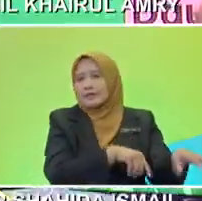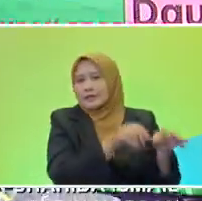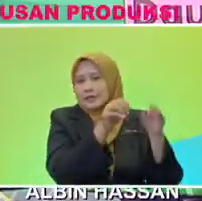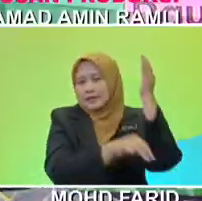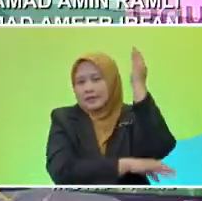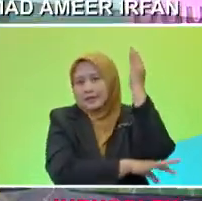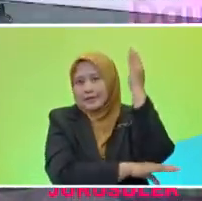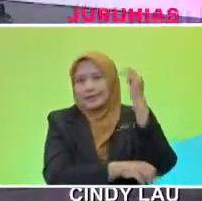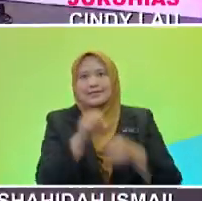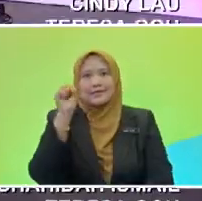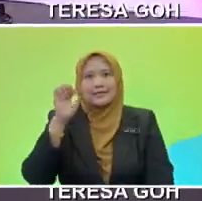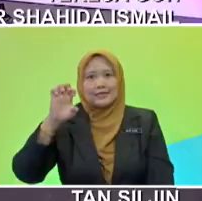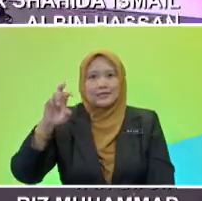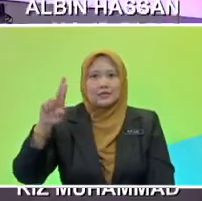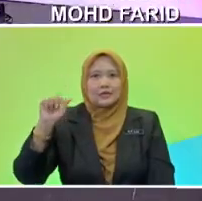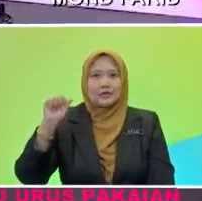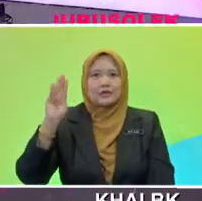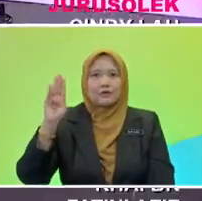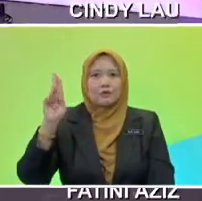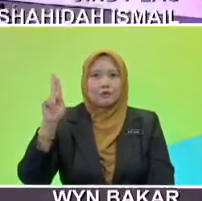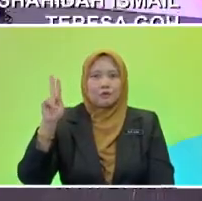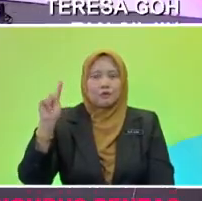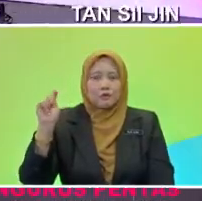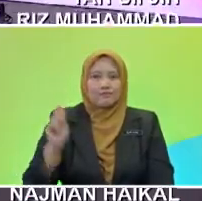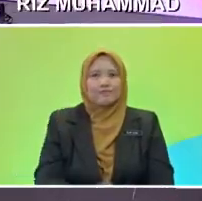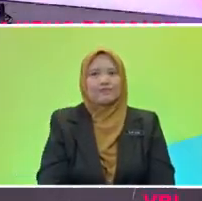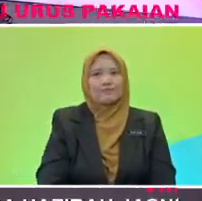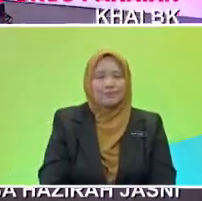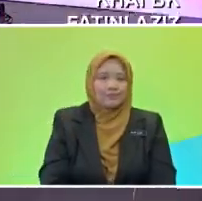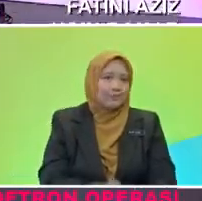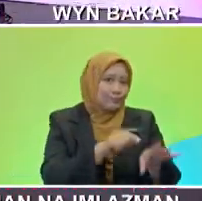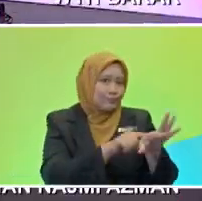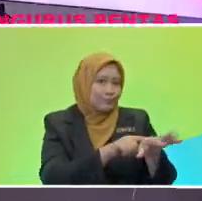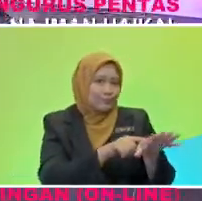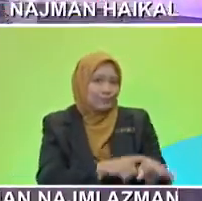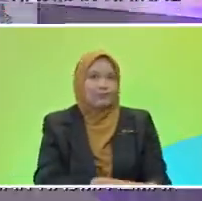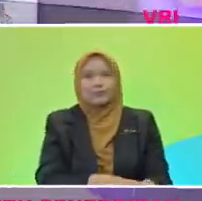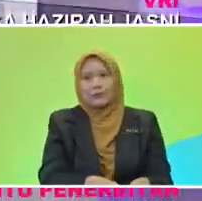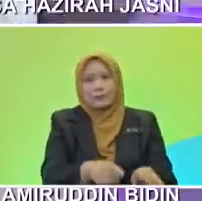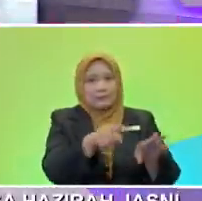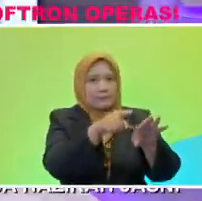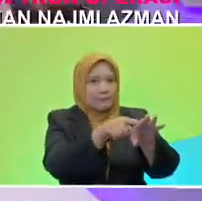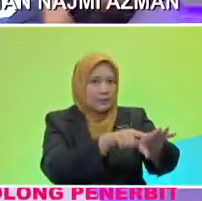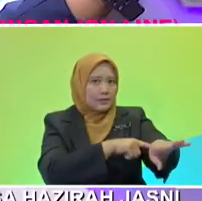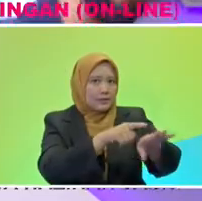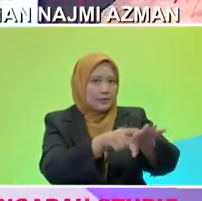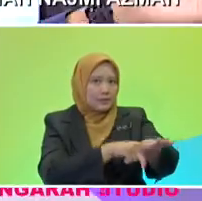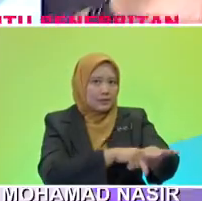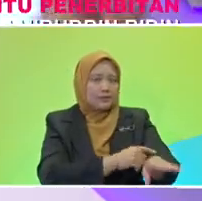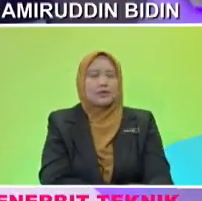daun panjang-panjang uratnya selari daun putus-kuntum uratnya